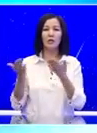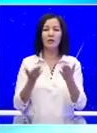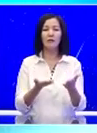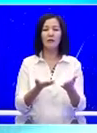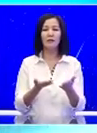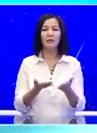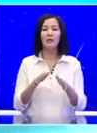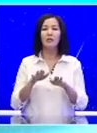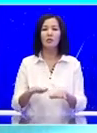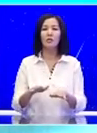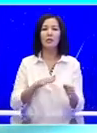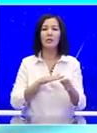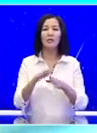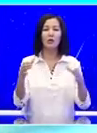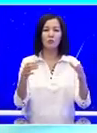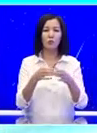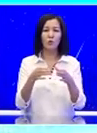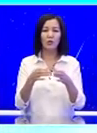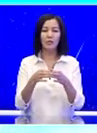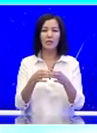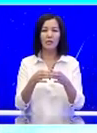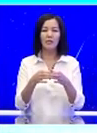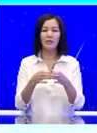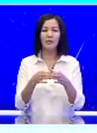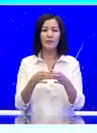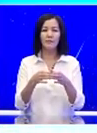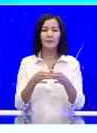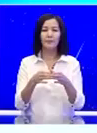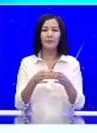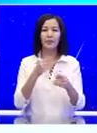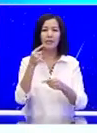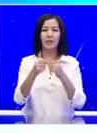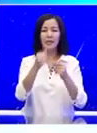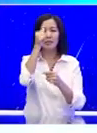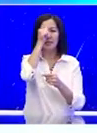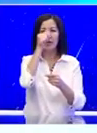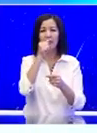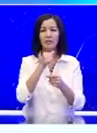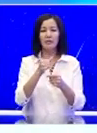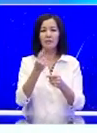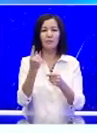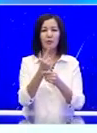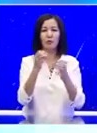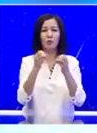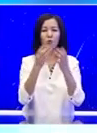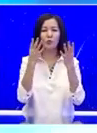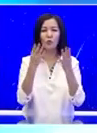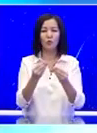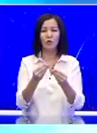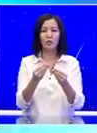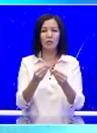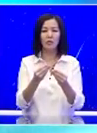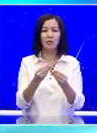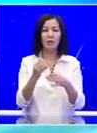жергілікті атқарушы органдар сол келесі айдың бірінші 10 күніне дейін кешіктірмей